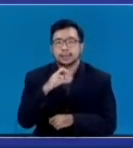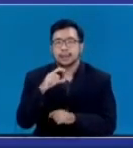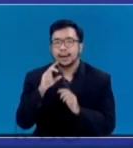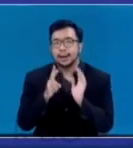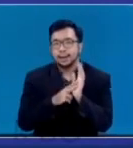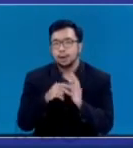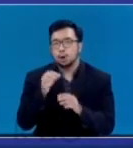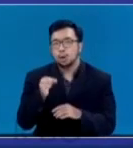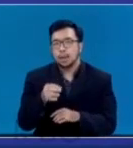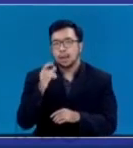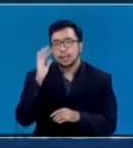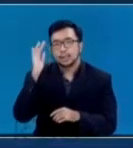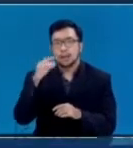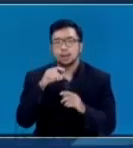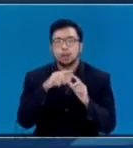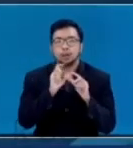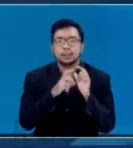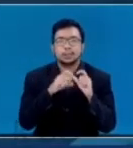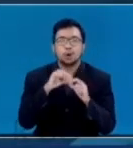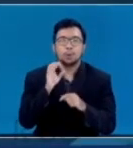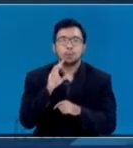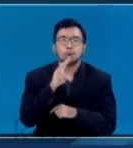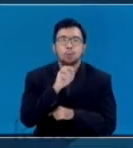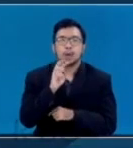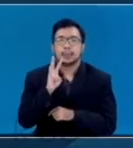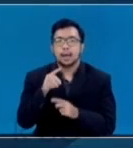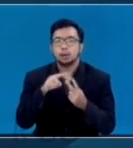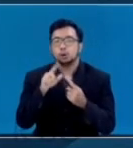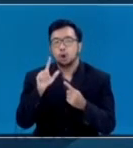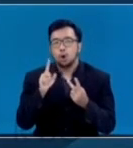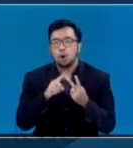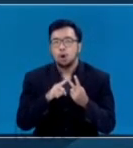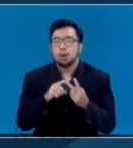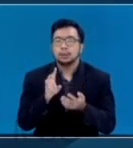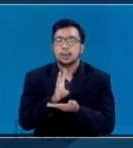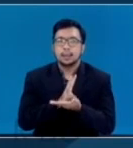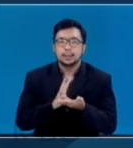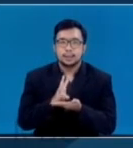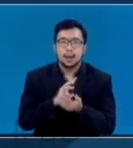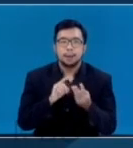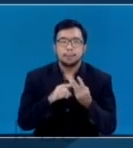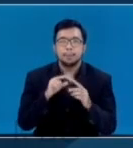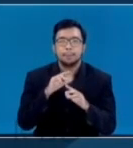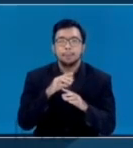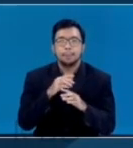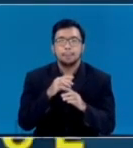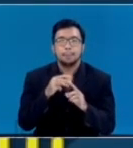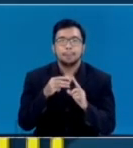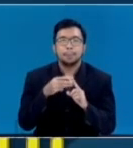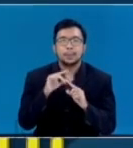di tahun 2023. Kota Surakarta, Kota Salatiga, Kota Bitung, Kabupaten Bantul, dan Kabupaten